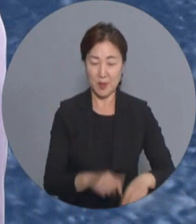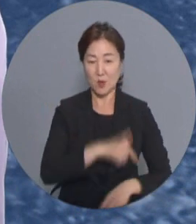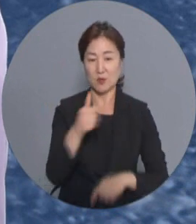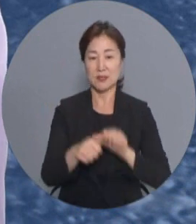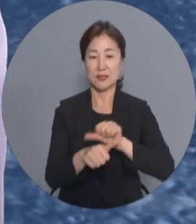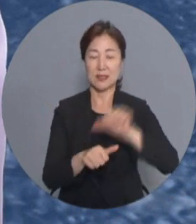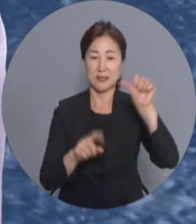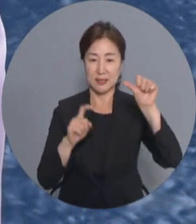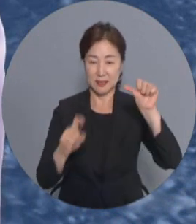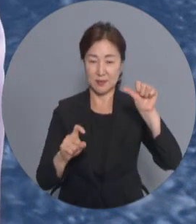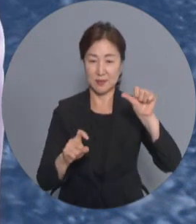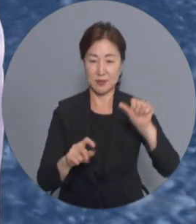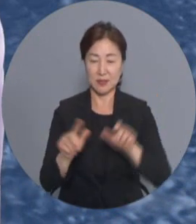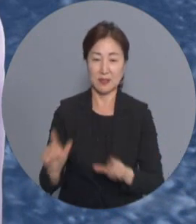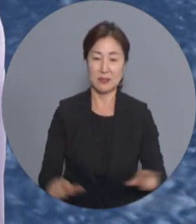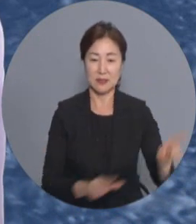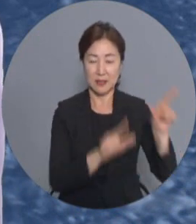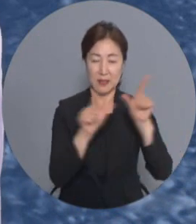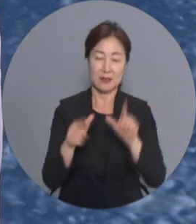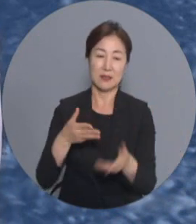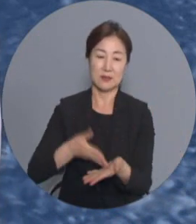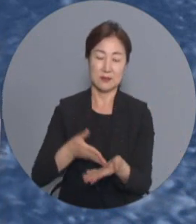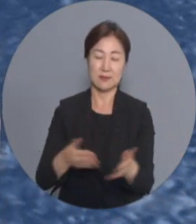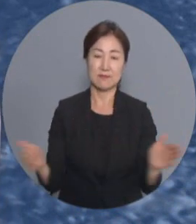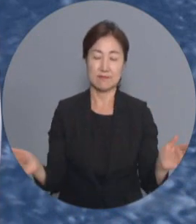지금까지 생활 포커스 송유하 있습니다